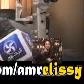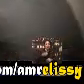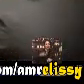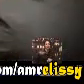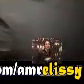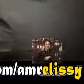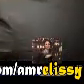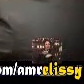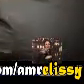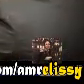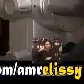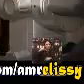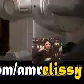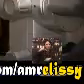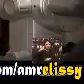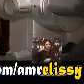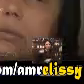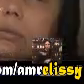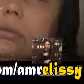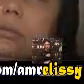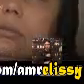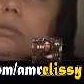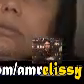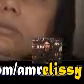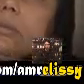من الناس.